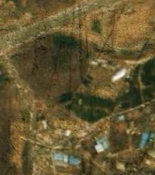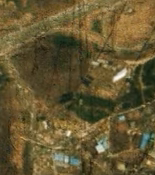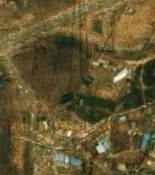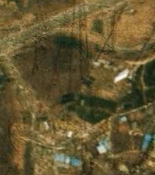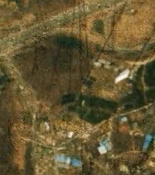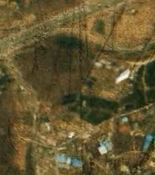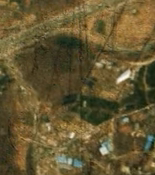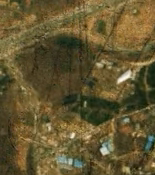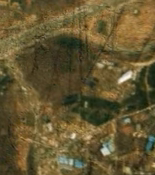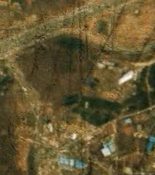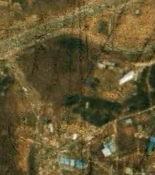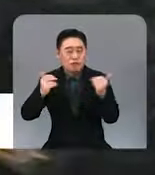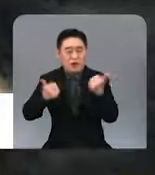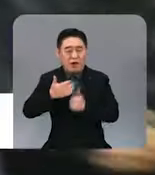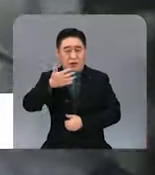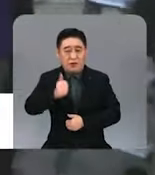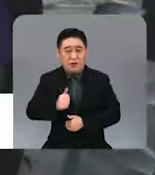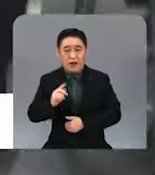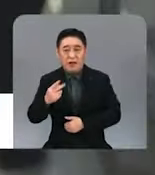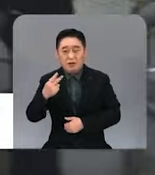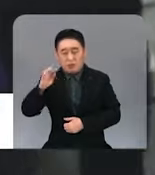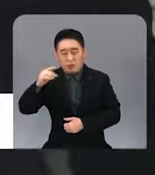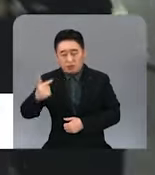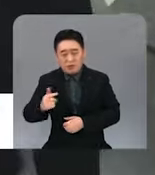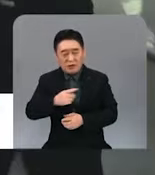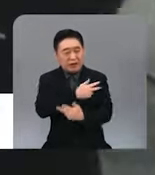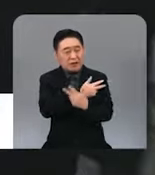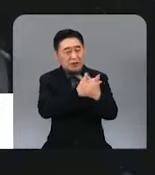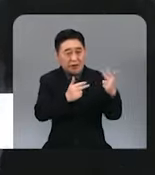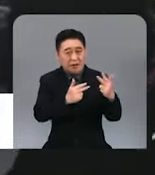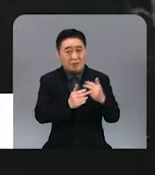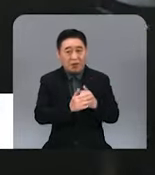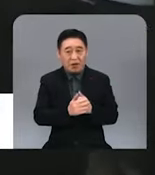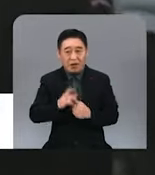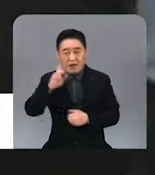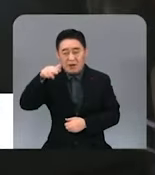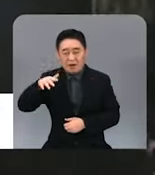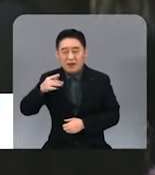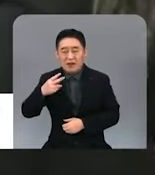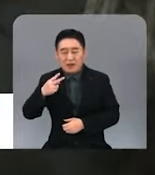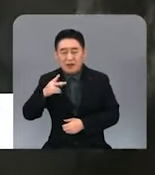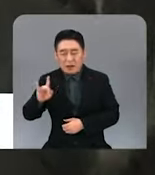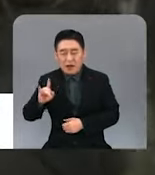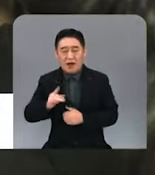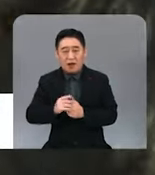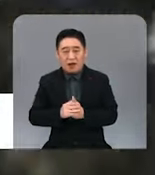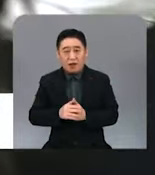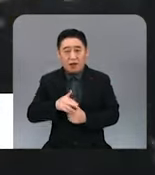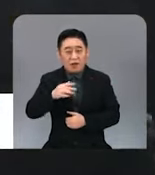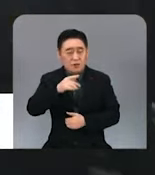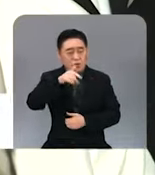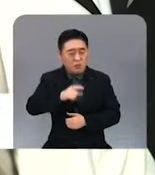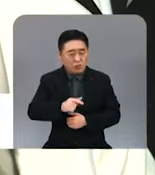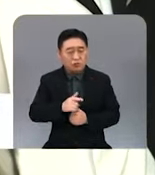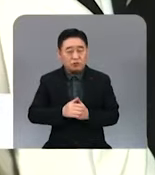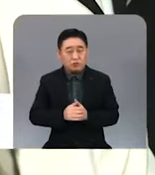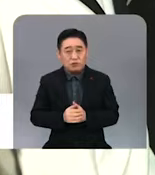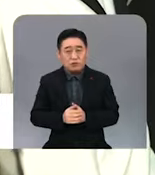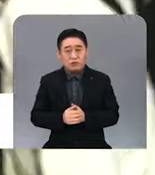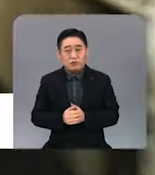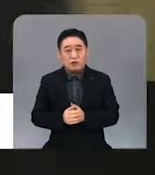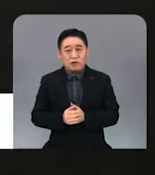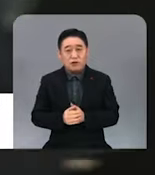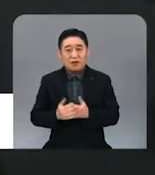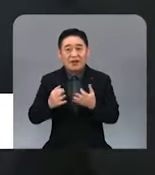밝혔습니다. 체포 대상자는 국회의장과 한동훈, 이재명 대표, 박찬대 민주당 원내대표, 조국,